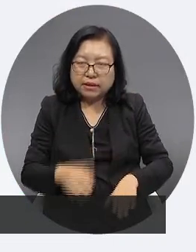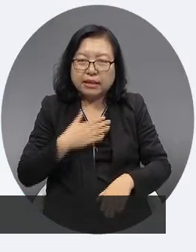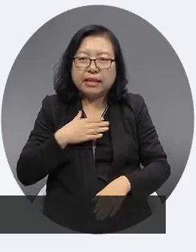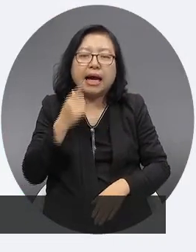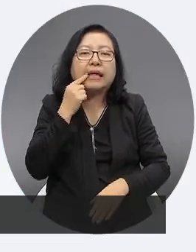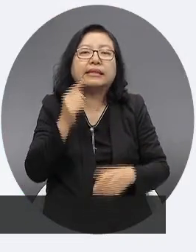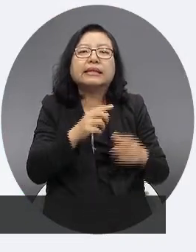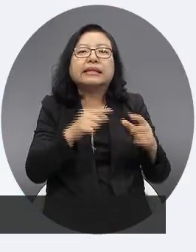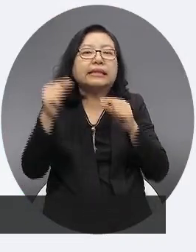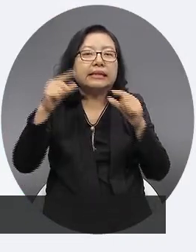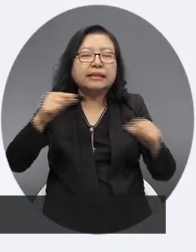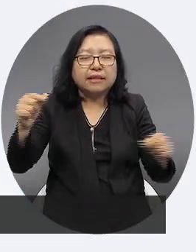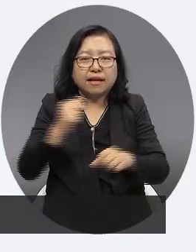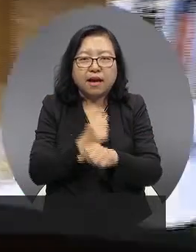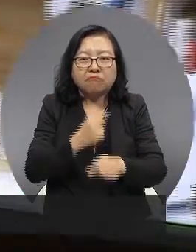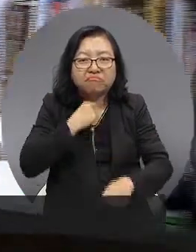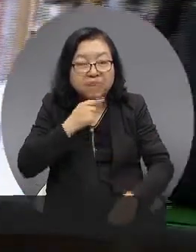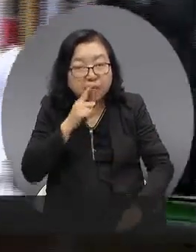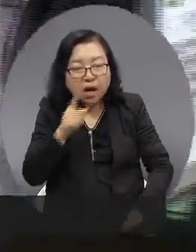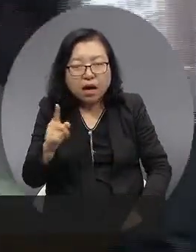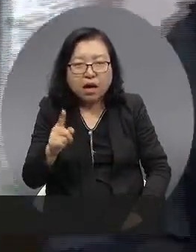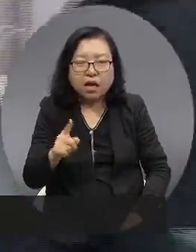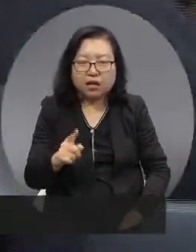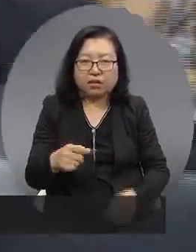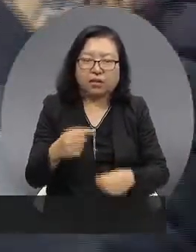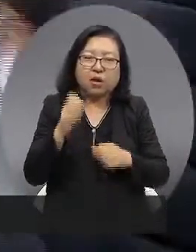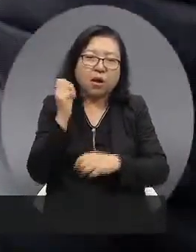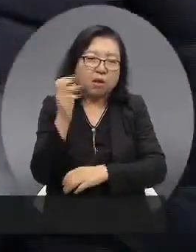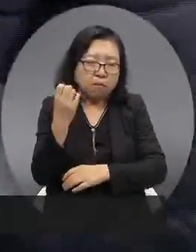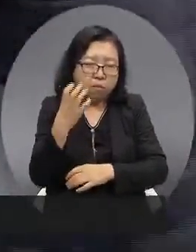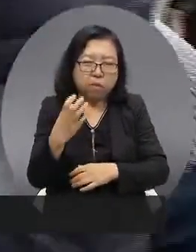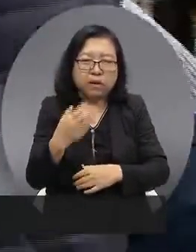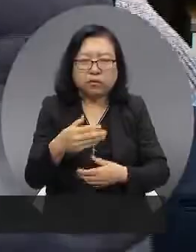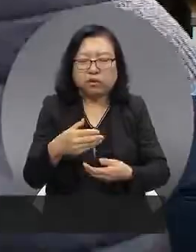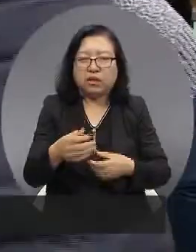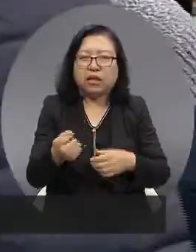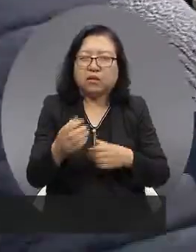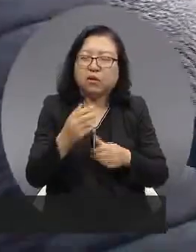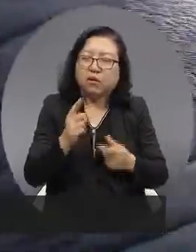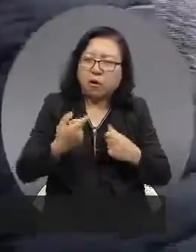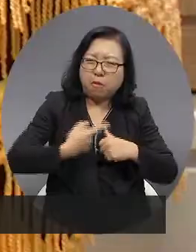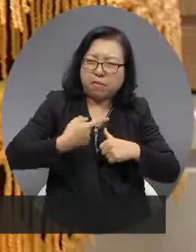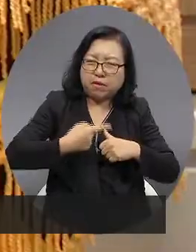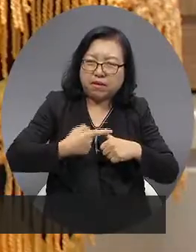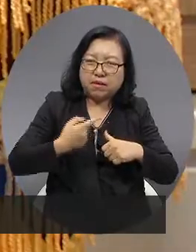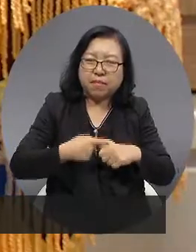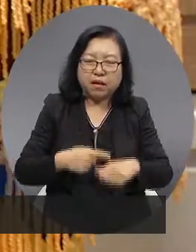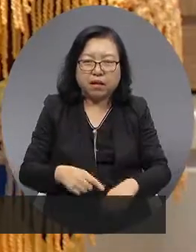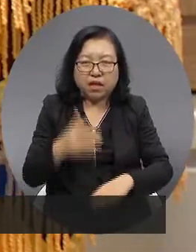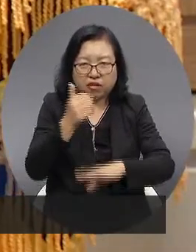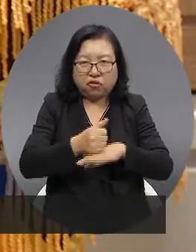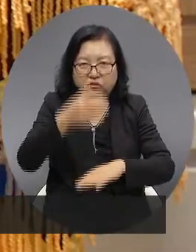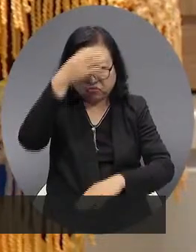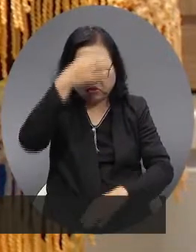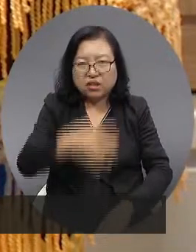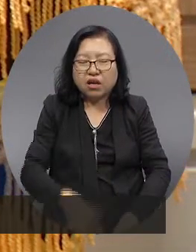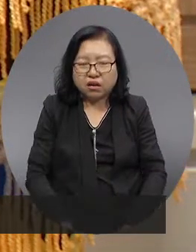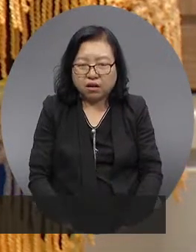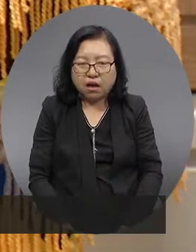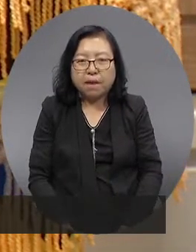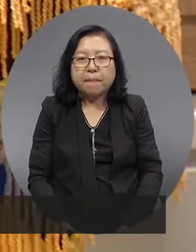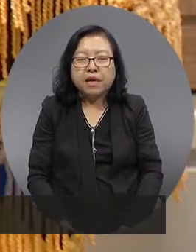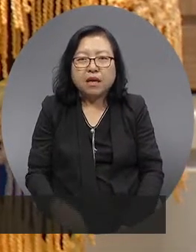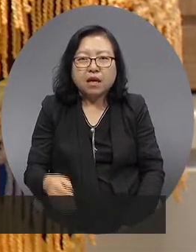발언은 여론의 뭇매를 맞으면서 지사의 사과로 이어지기도 했습니다. 피로도가 굉장히 높은 도정이었어요.